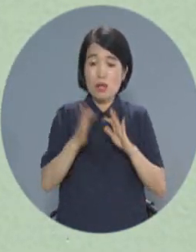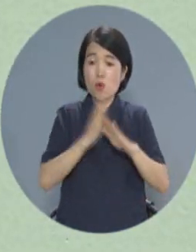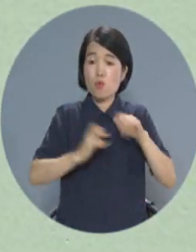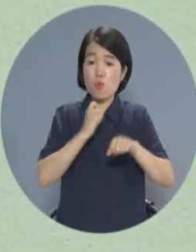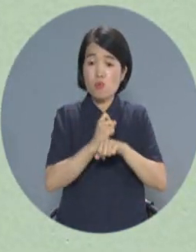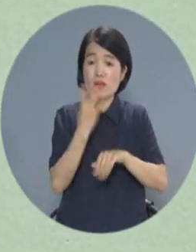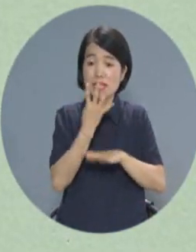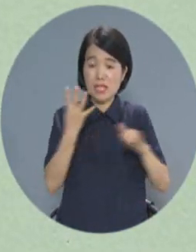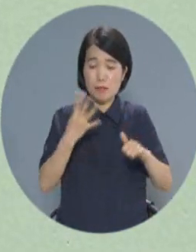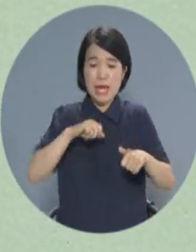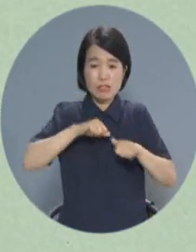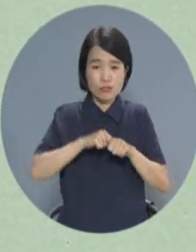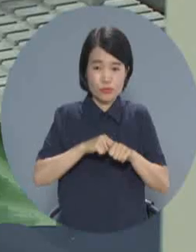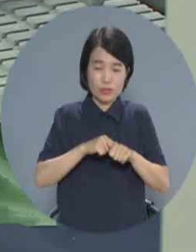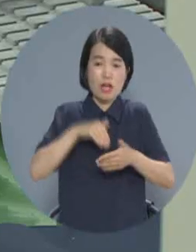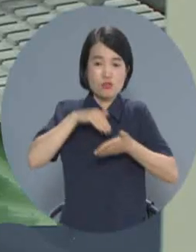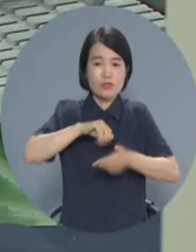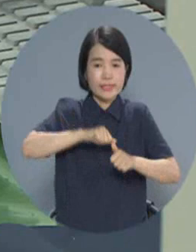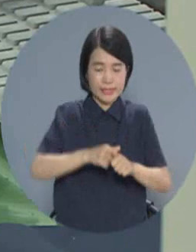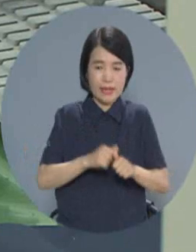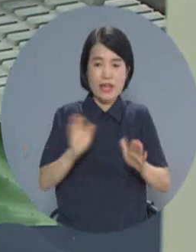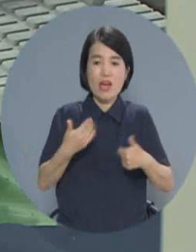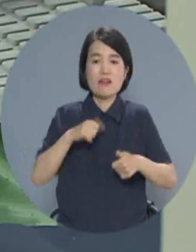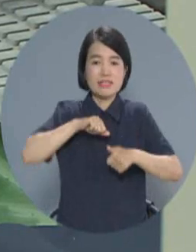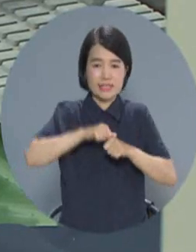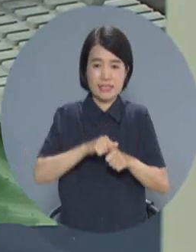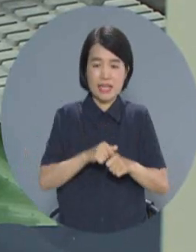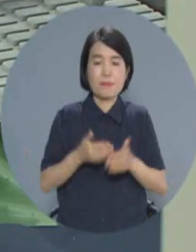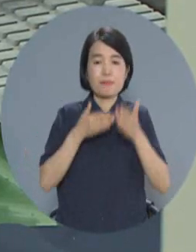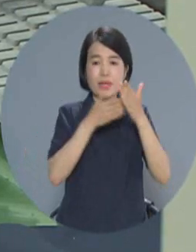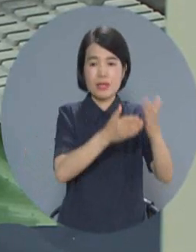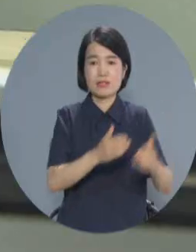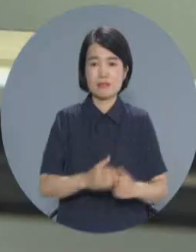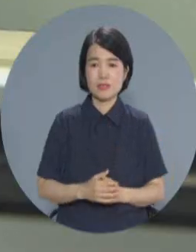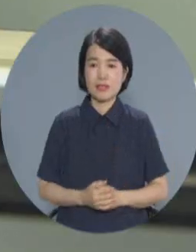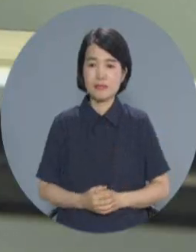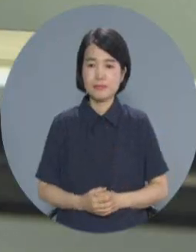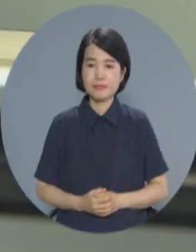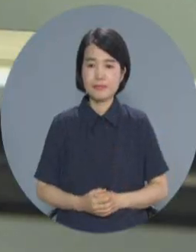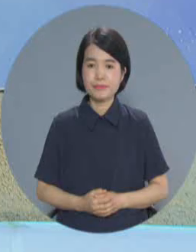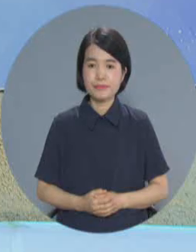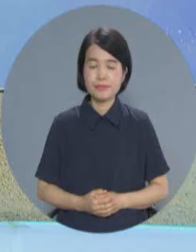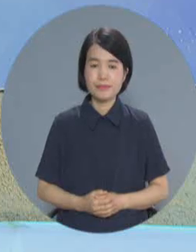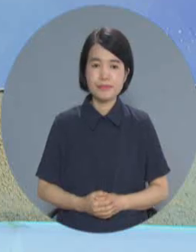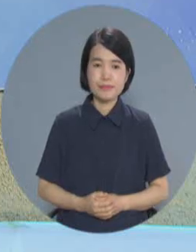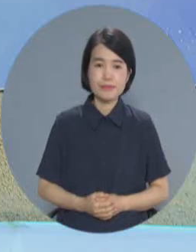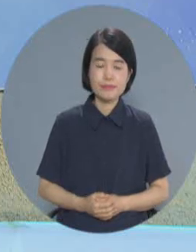대해 중징계와 경징계 등을 요구한 바 있습니다.